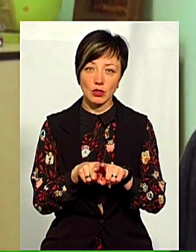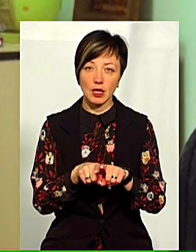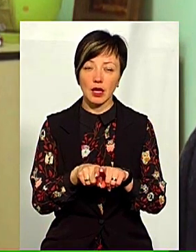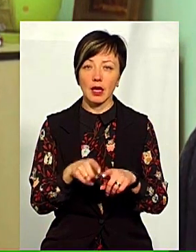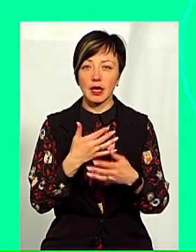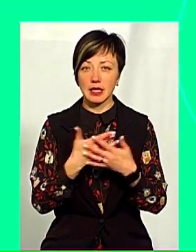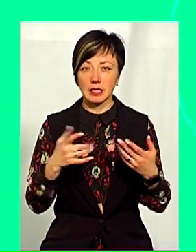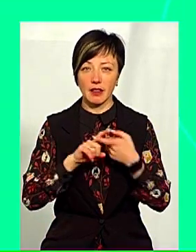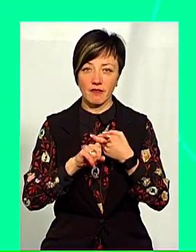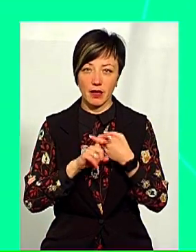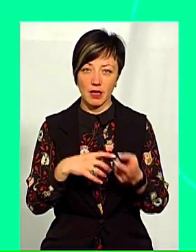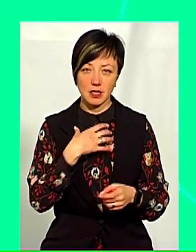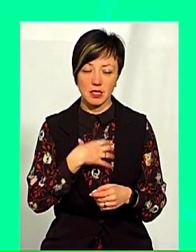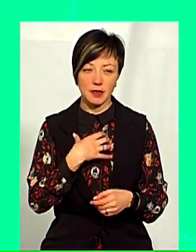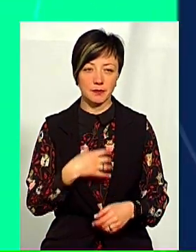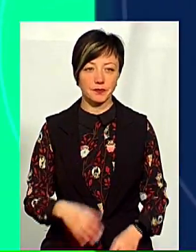респіраторних інфекцій.